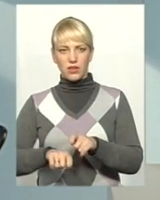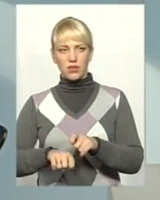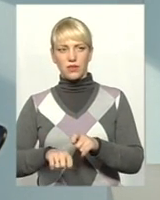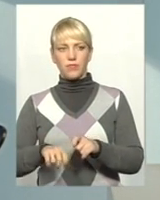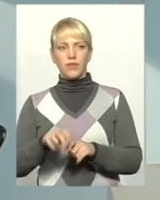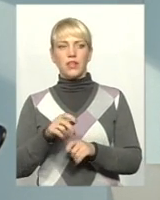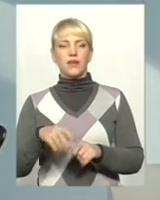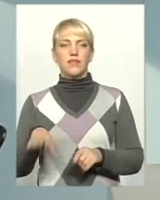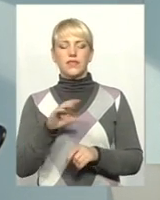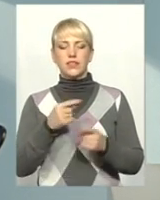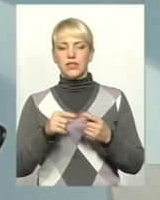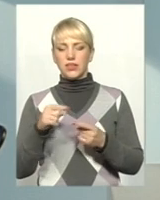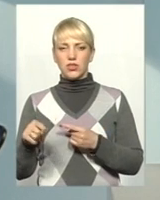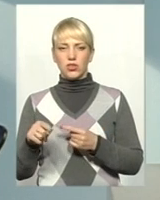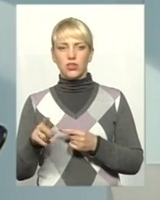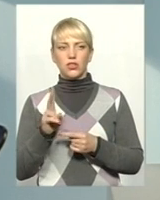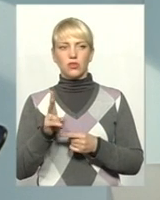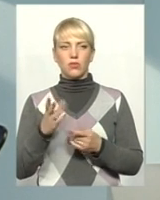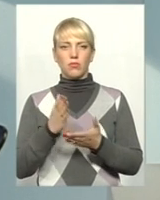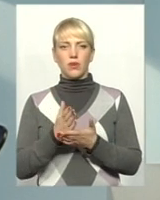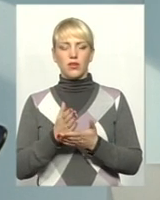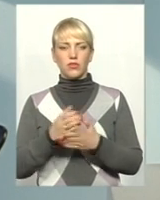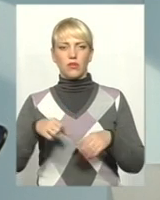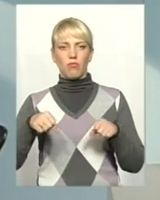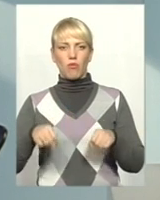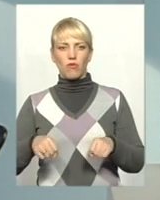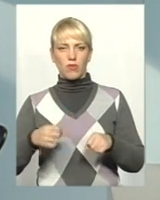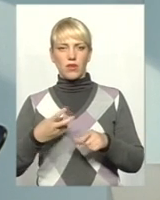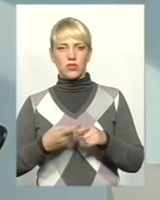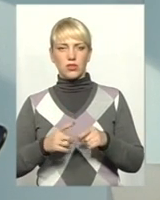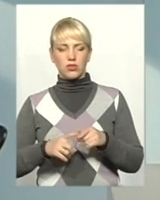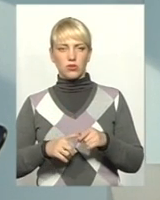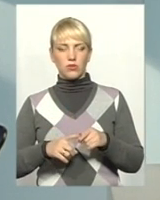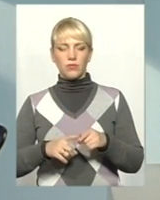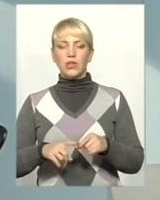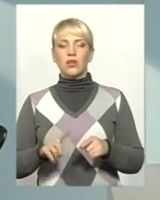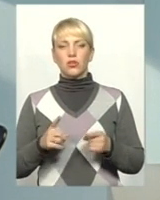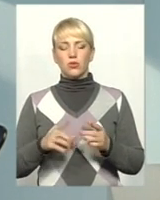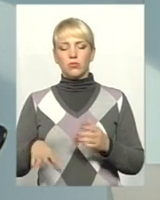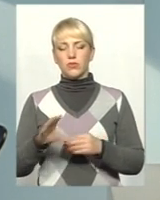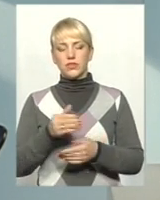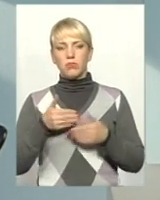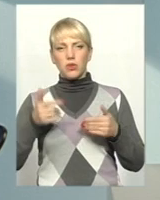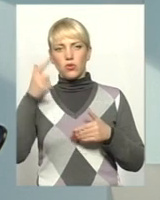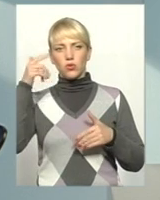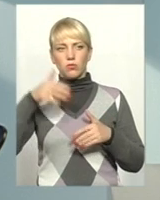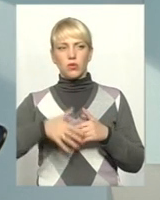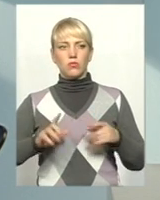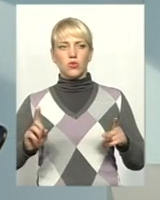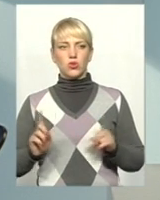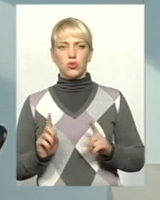це всі інші, які мають певні повноваження для цього. Тому ми всі розуміємо, що